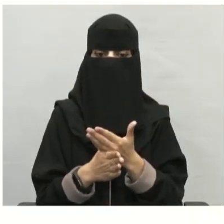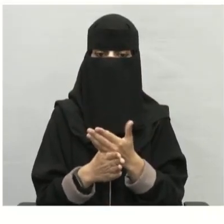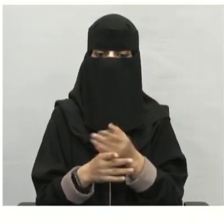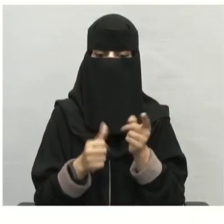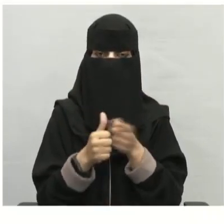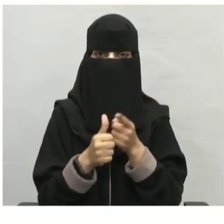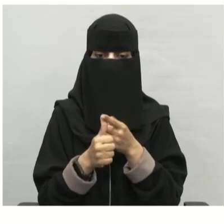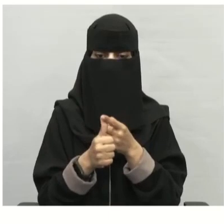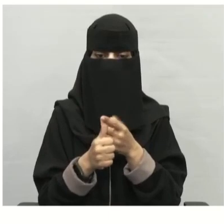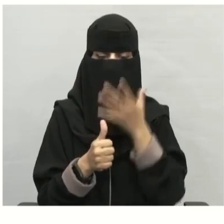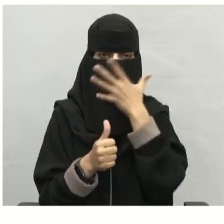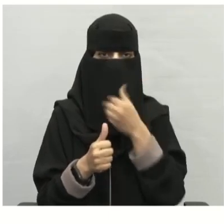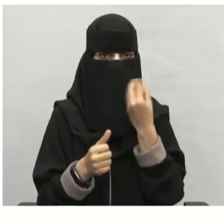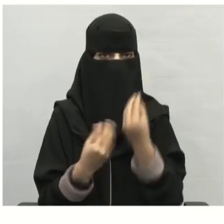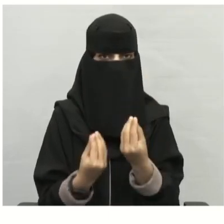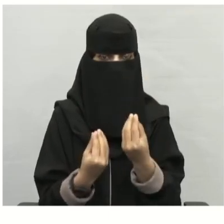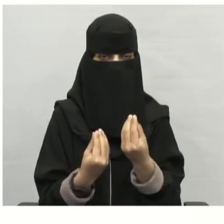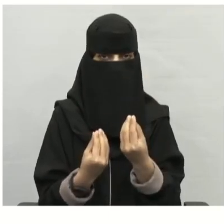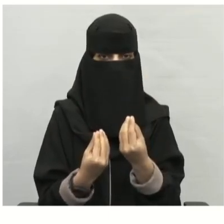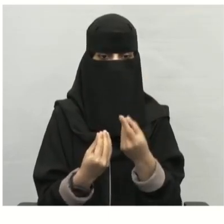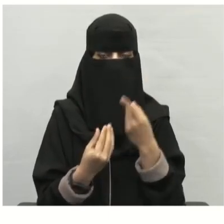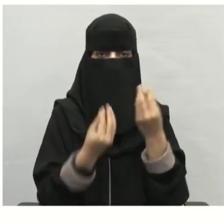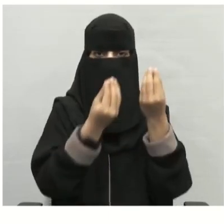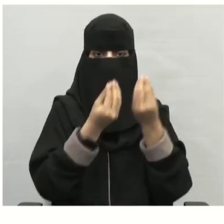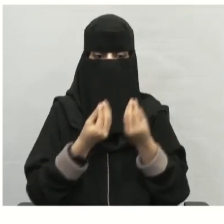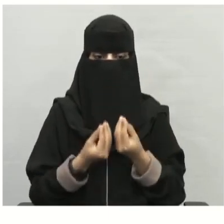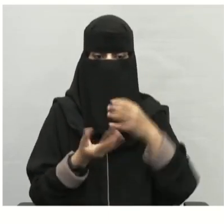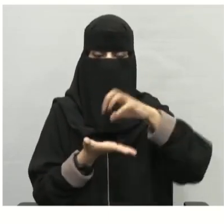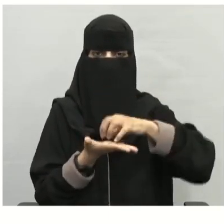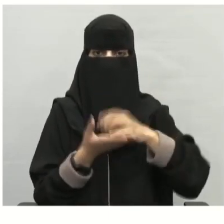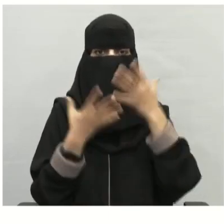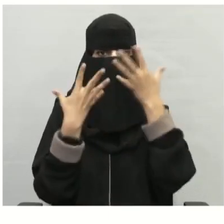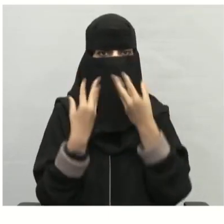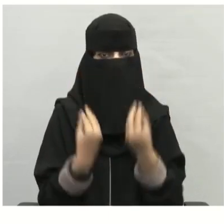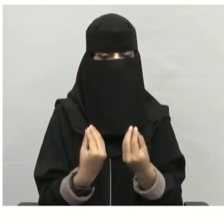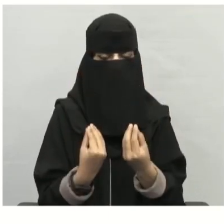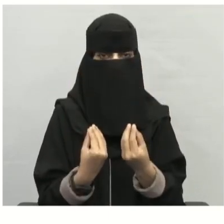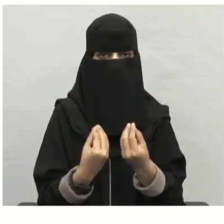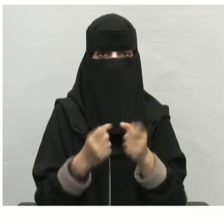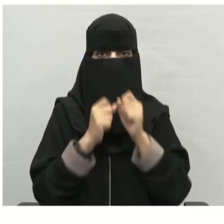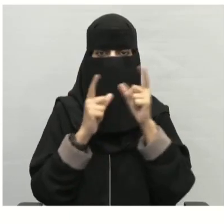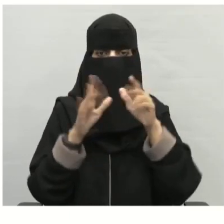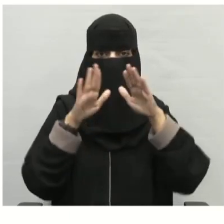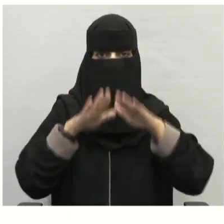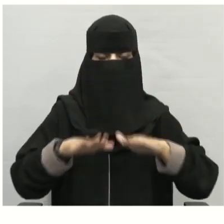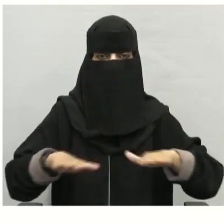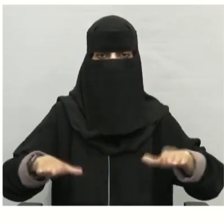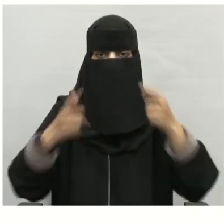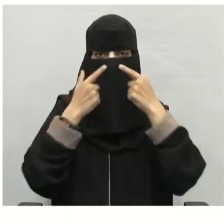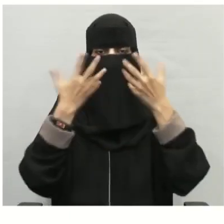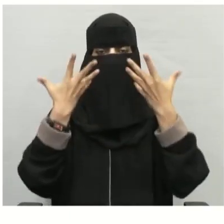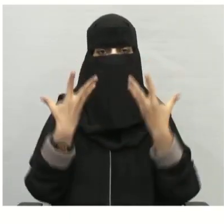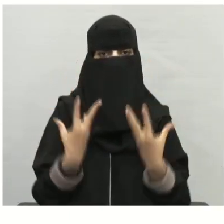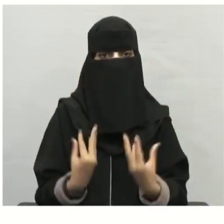اول شكلها الجميل تعطي المكان مظهرا جميلا يوحي بالاستقرار بالراحه